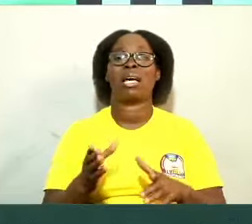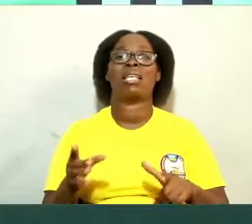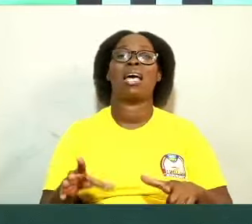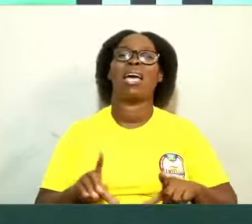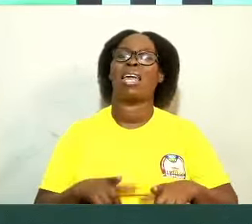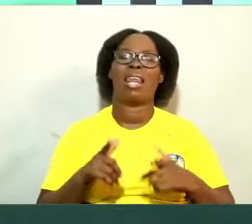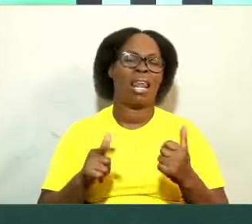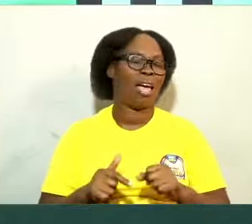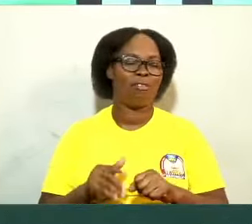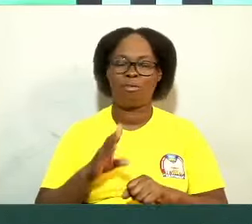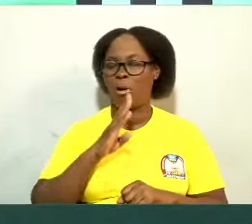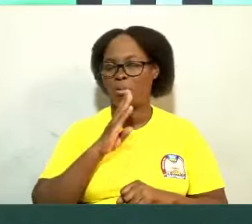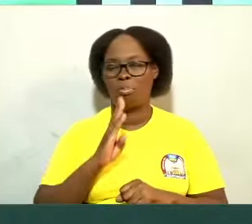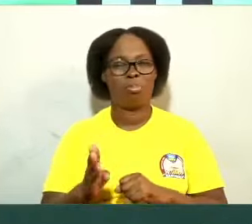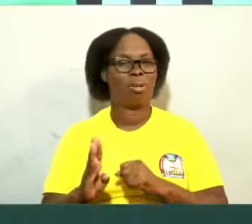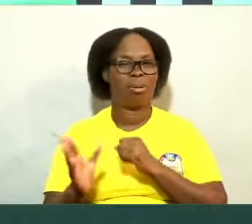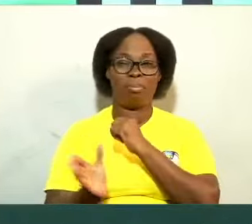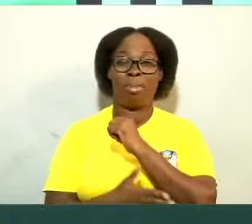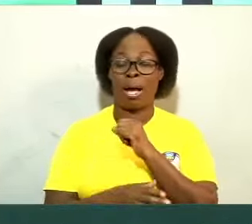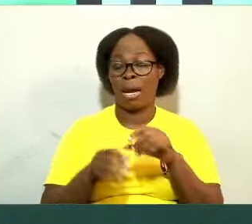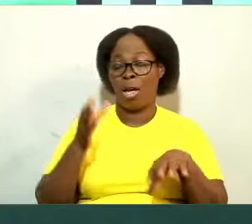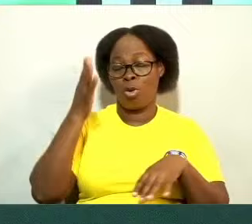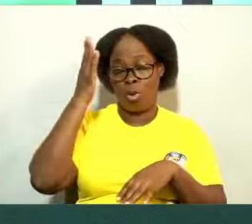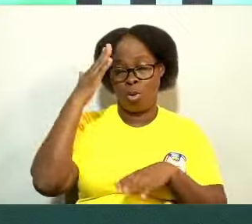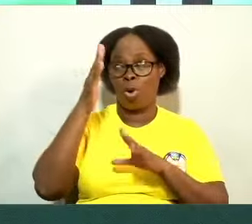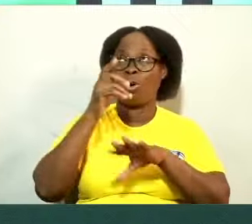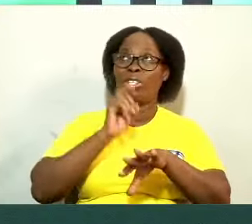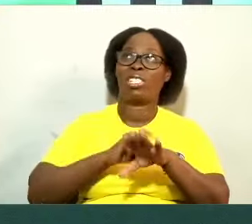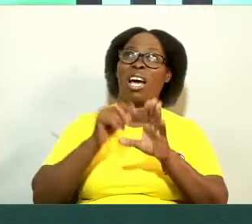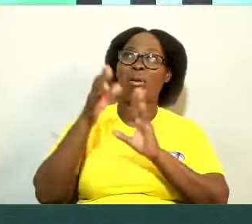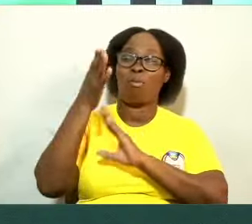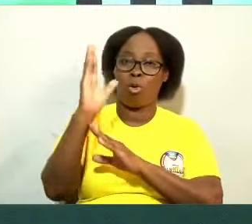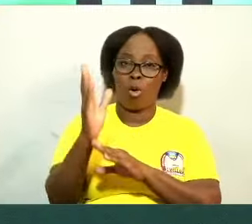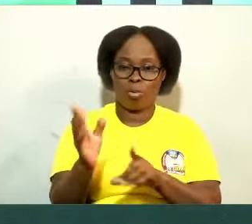ovyo. Unajua Mungu anapofupisha miaka,